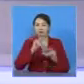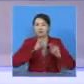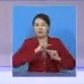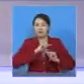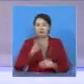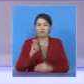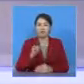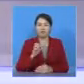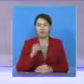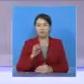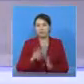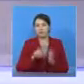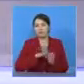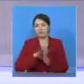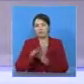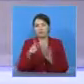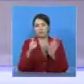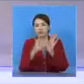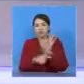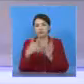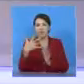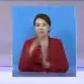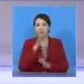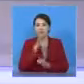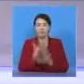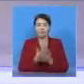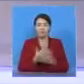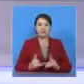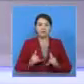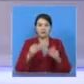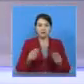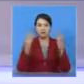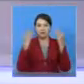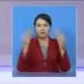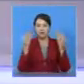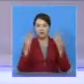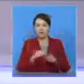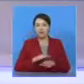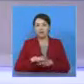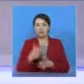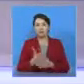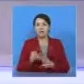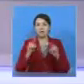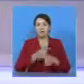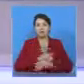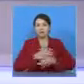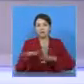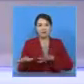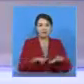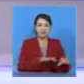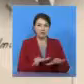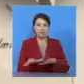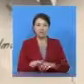Кельдбаю Испагамбетову исполнилось 75 лет, и в честь юбиляра было организовано специальное торжественное